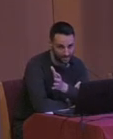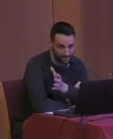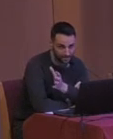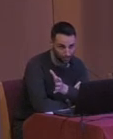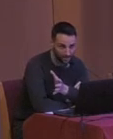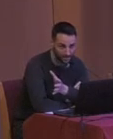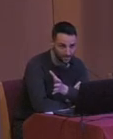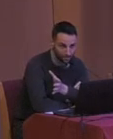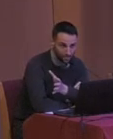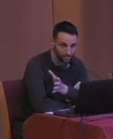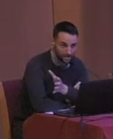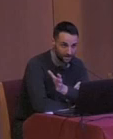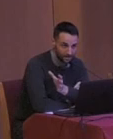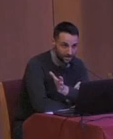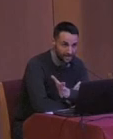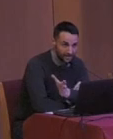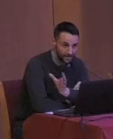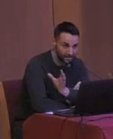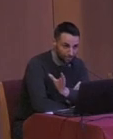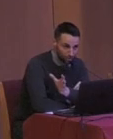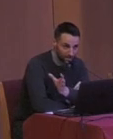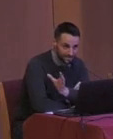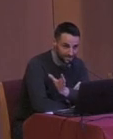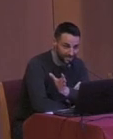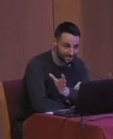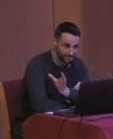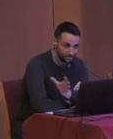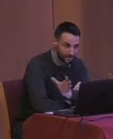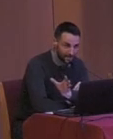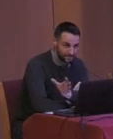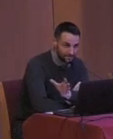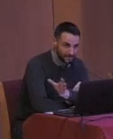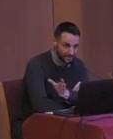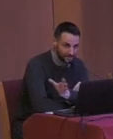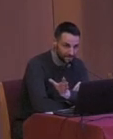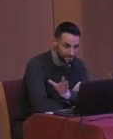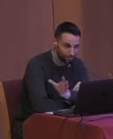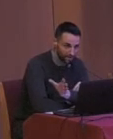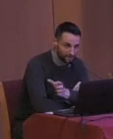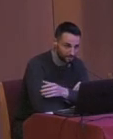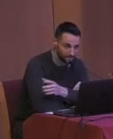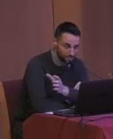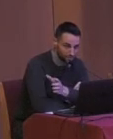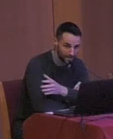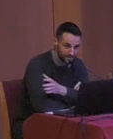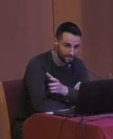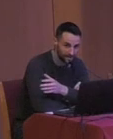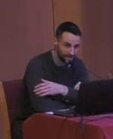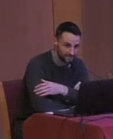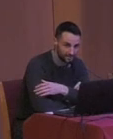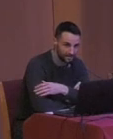està executant l'estació provisional i el motiu d'aquestes tanques és per aquests treballs en concret. Tan bon